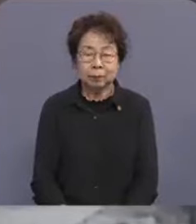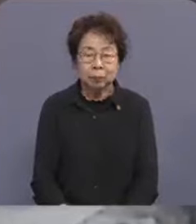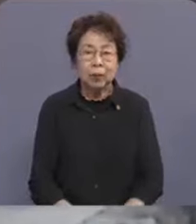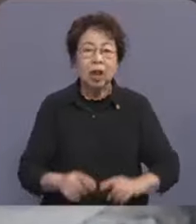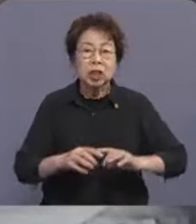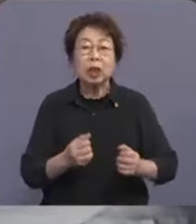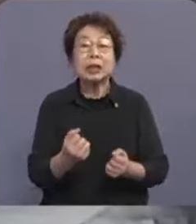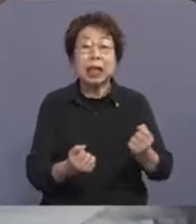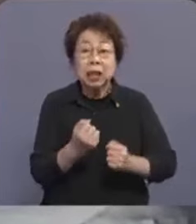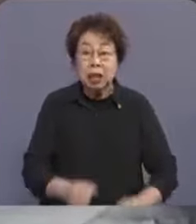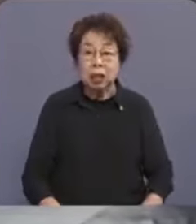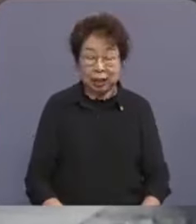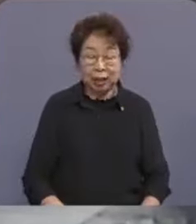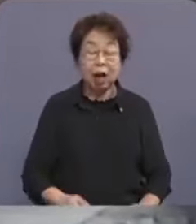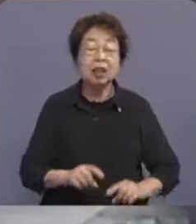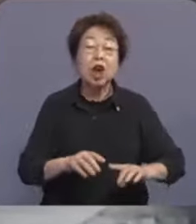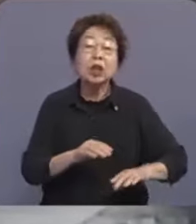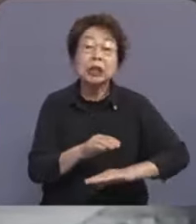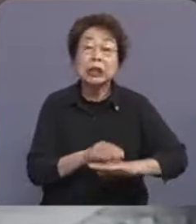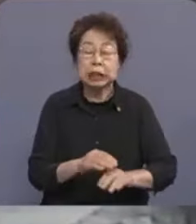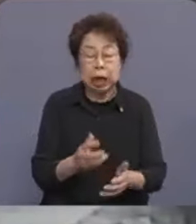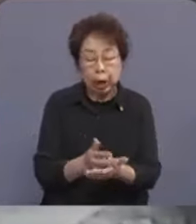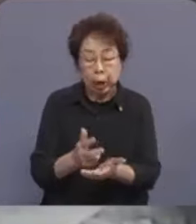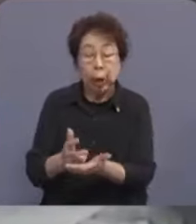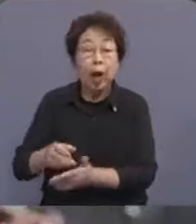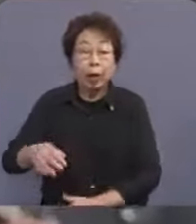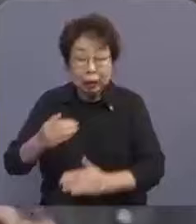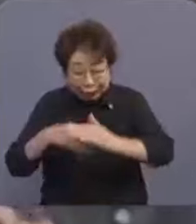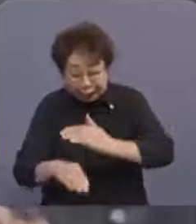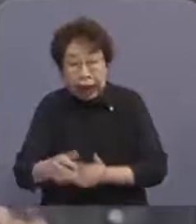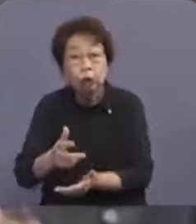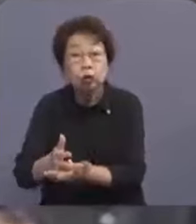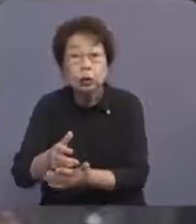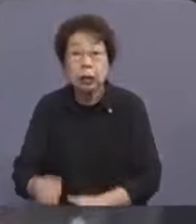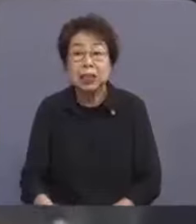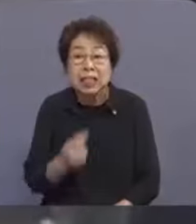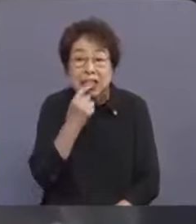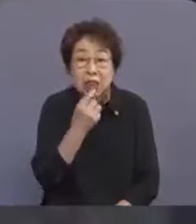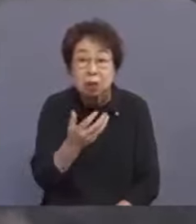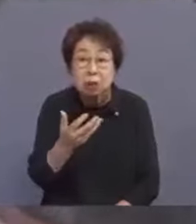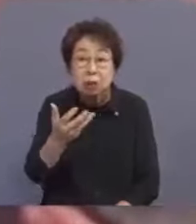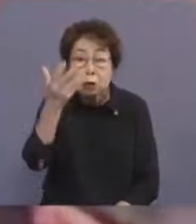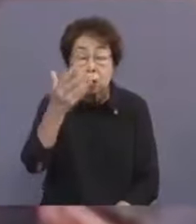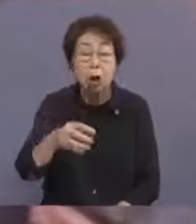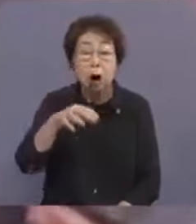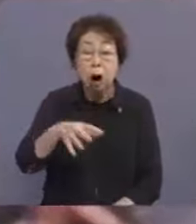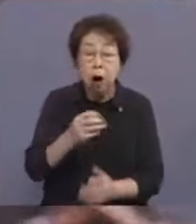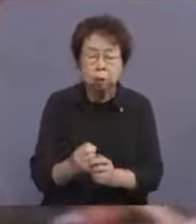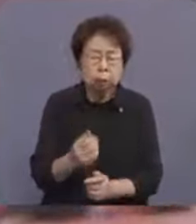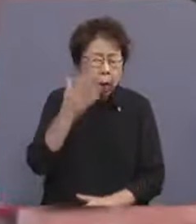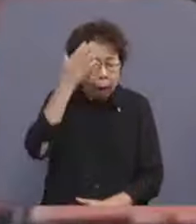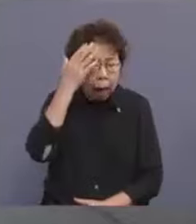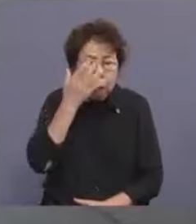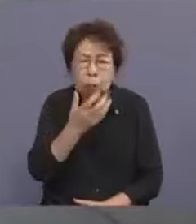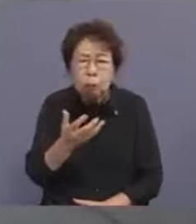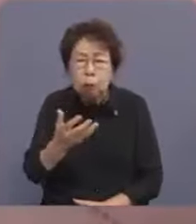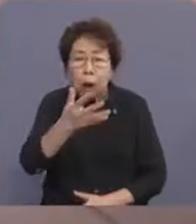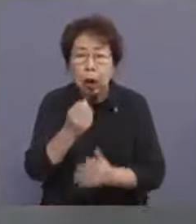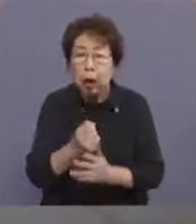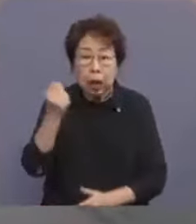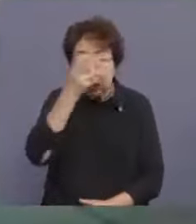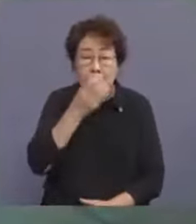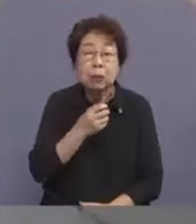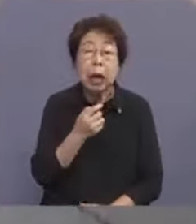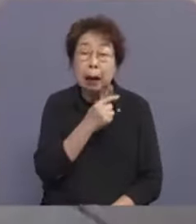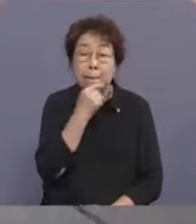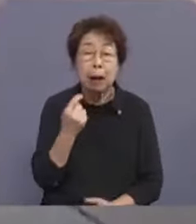전기 자전거와 소형 전기차 10여 대가 세워진 지하 주차장. 흰 연기가 피어올라 주차장을 자욱하게 뒤덮더니 갑자기